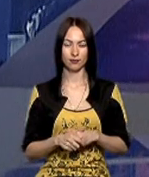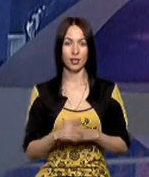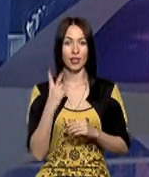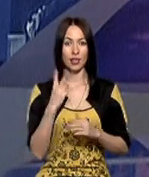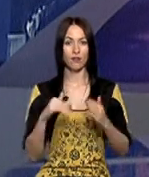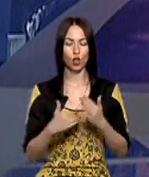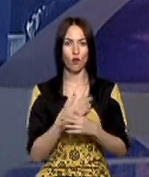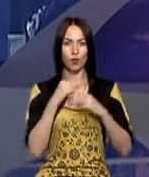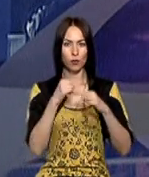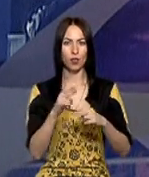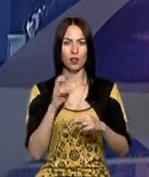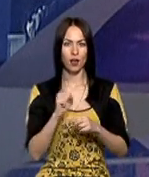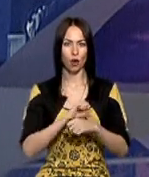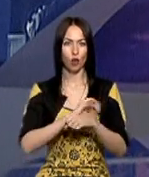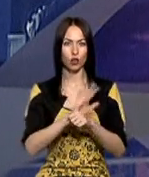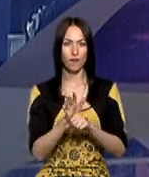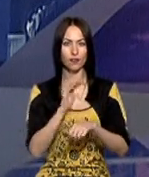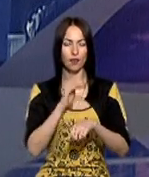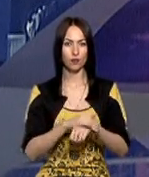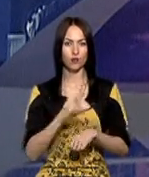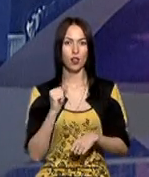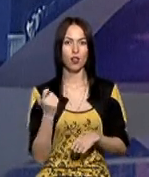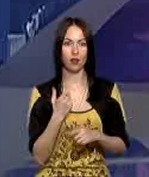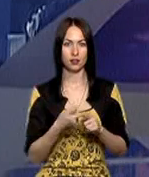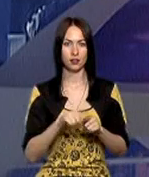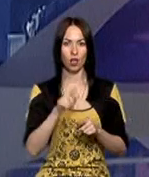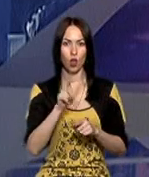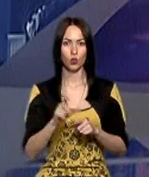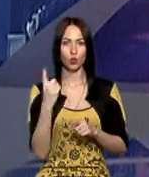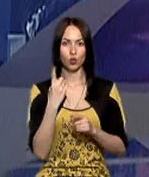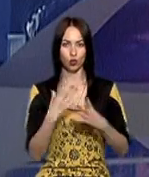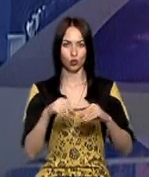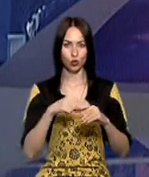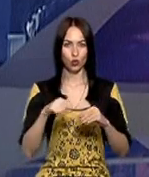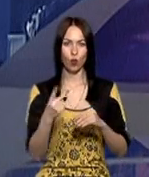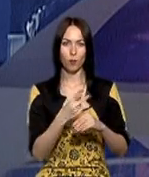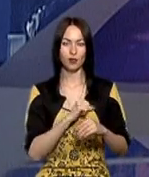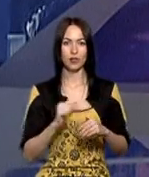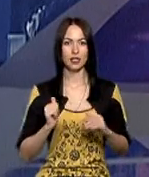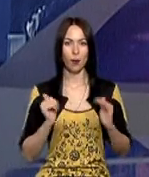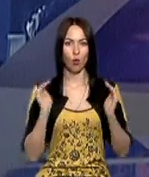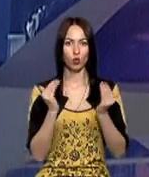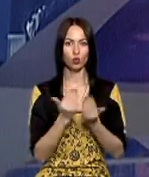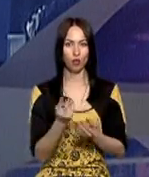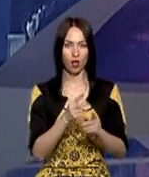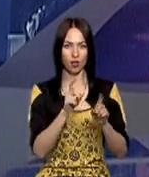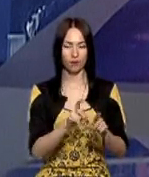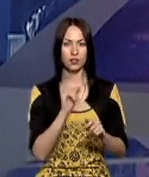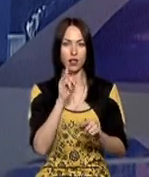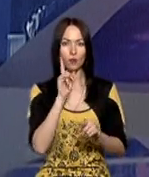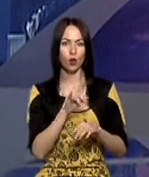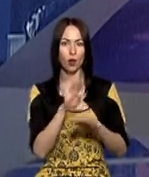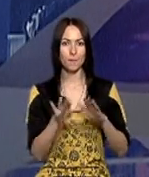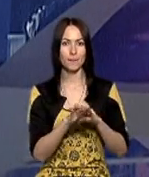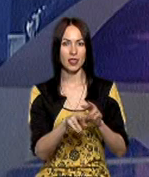Дві нові підозри на коронавірус зафіксували на Харківщині. Це люди з однієї родини, обидва самоізолювалися і перебувають